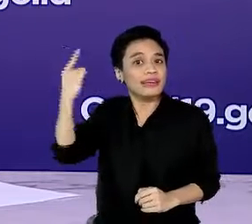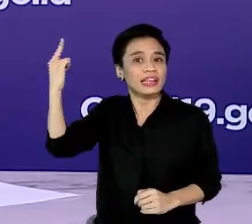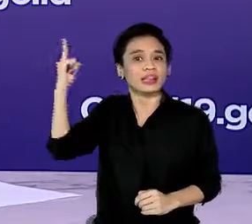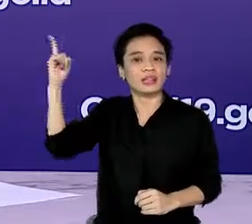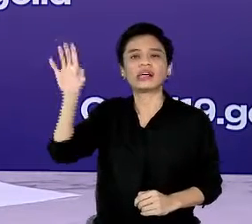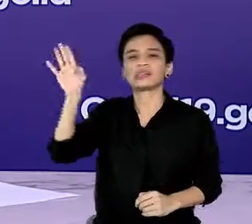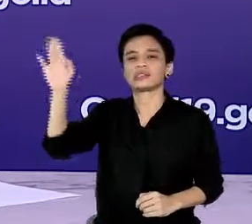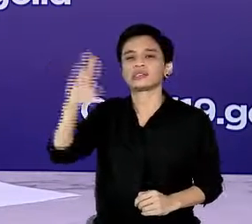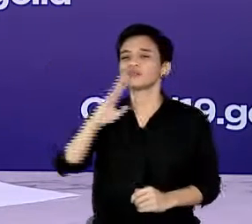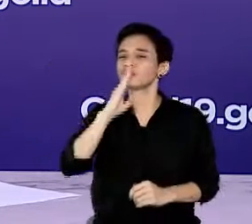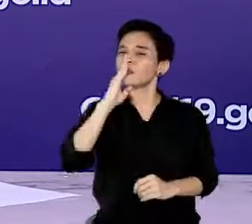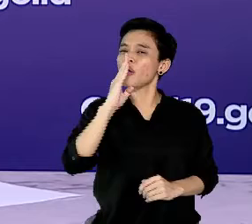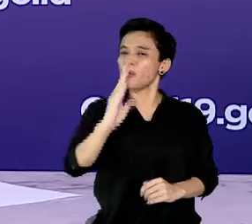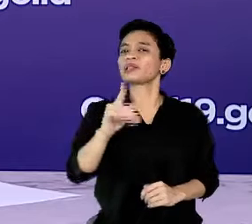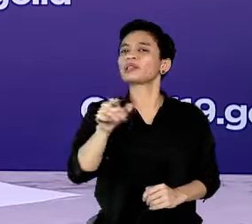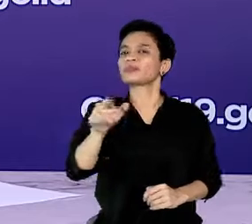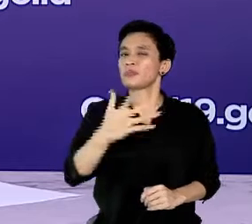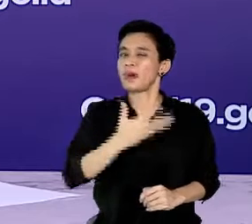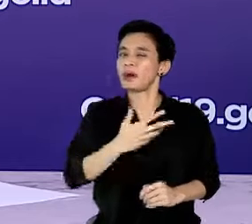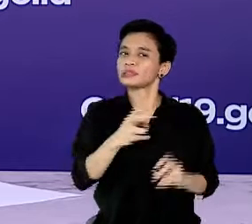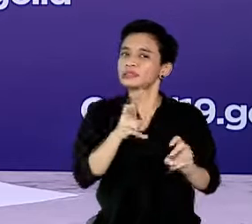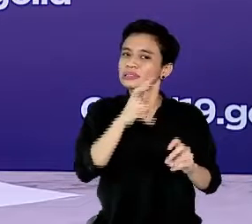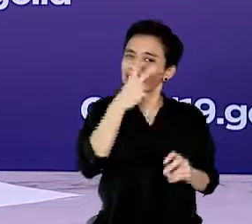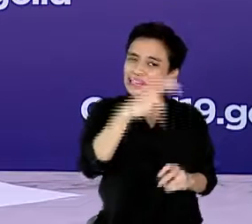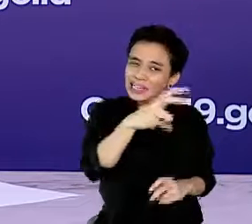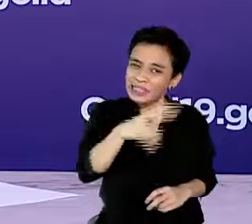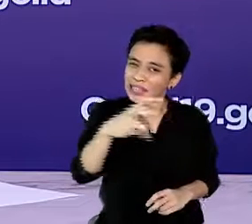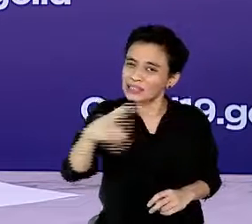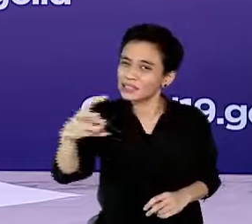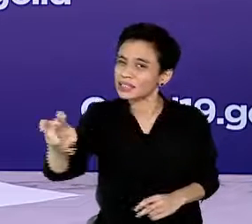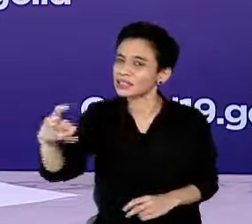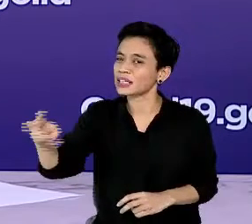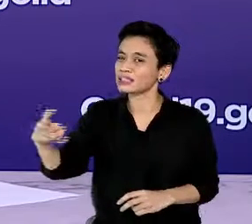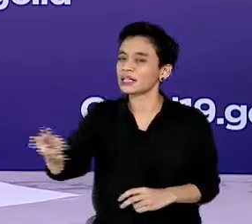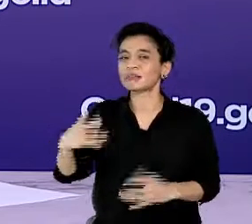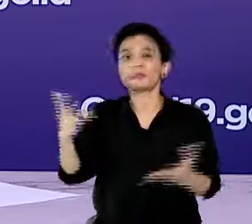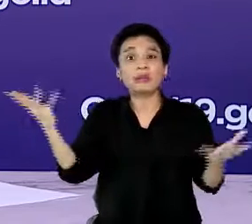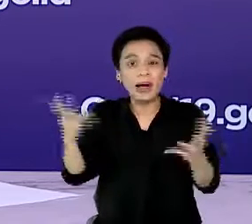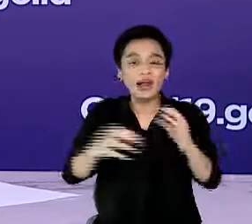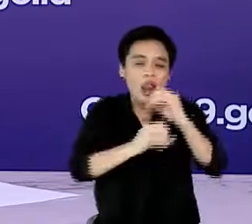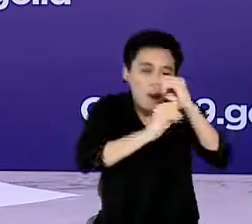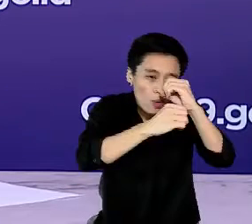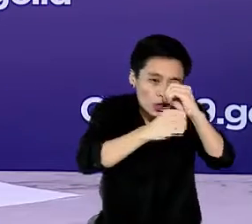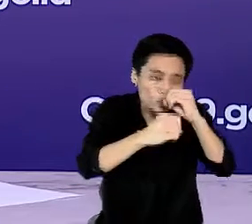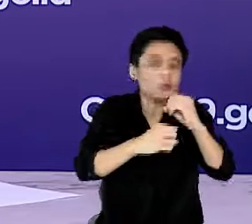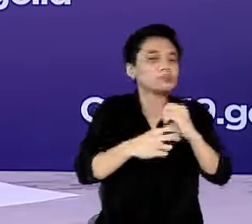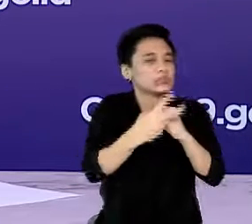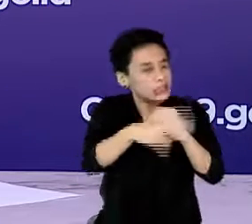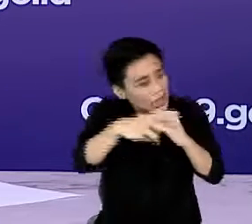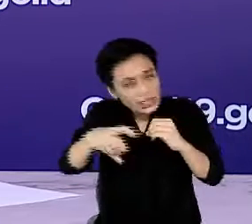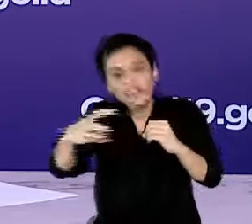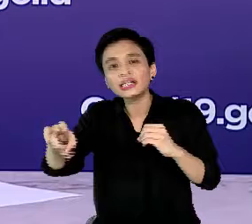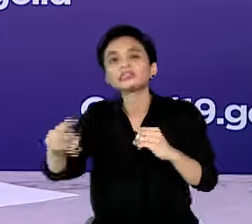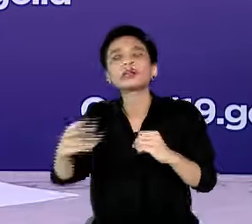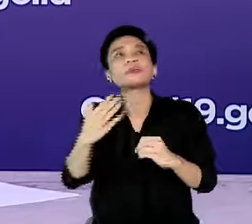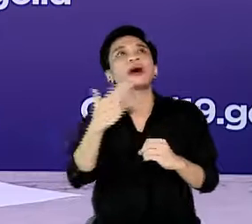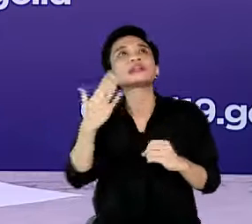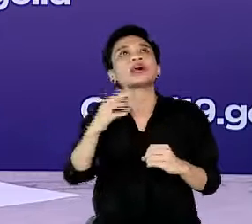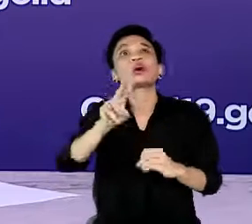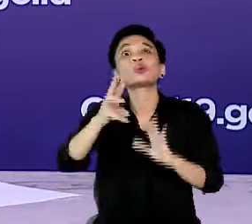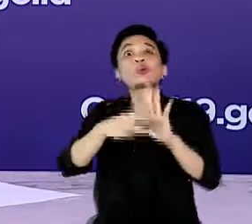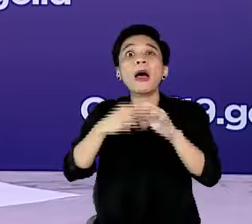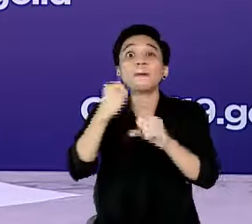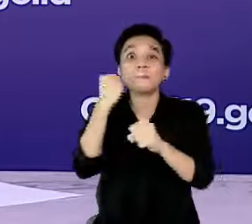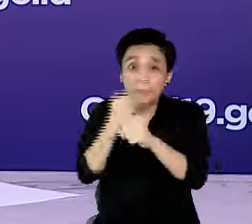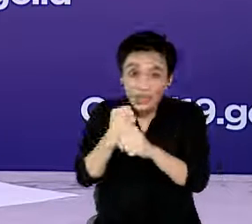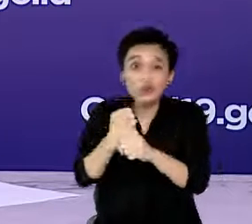melakukan percepatan proses pengecekan holdings dibonceng di laboratorium dari yang sebelumnya membutuhkan waktu dua minggu